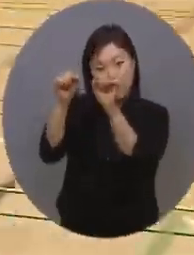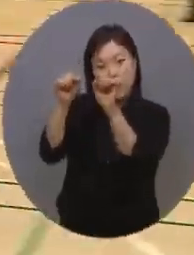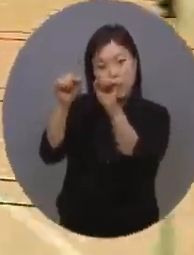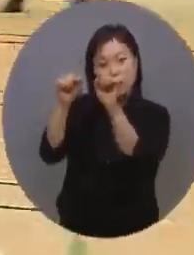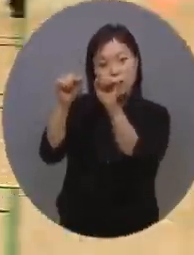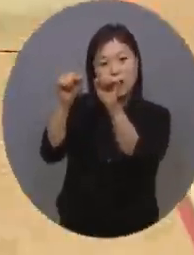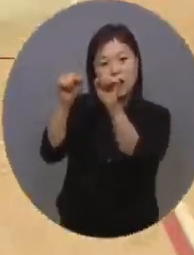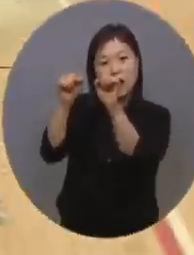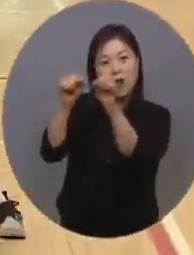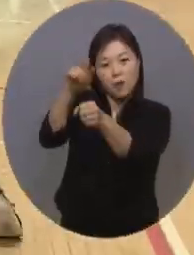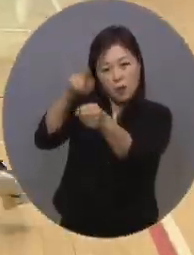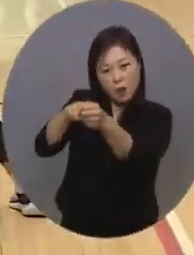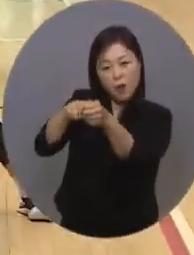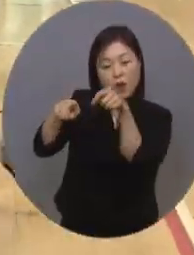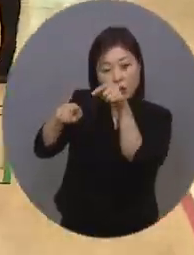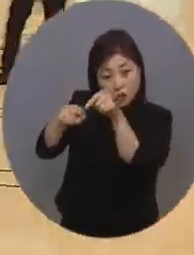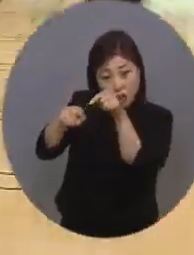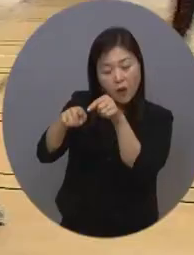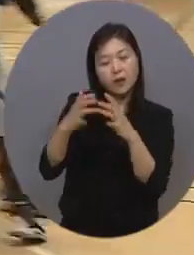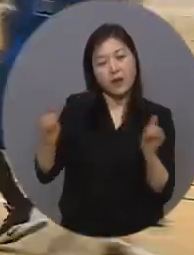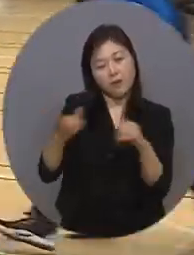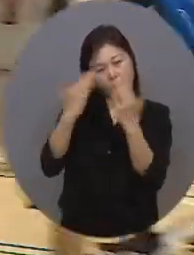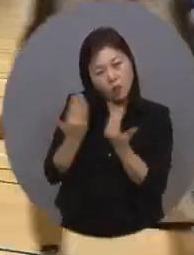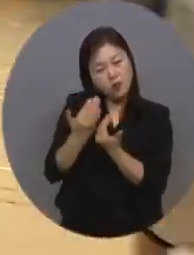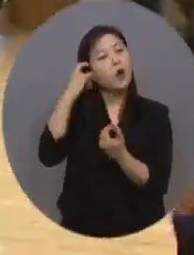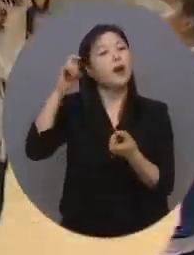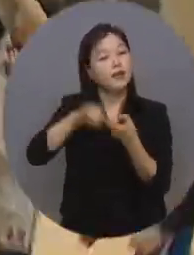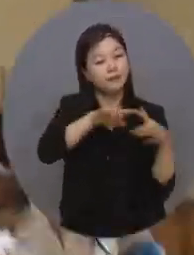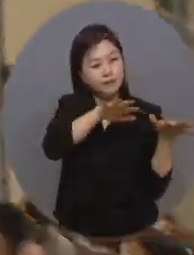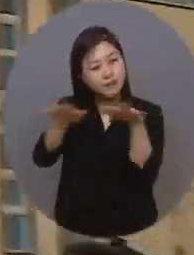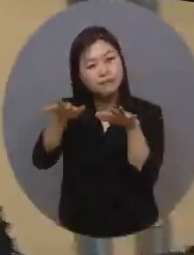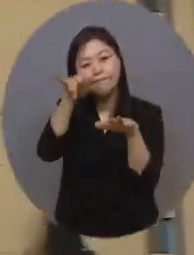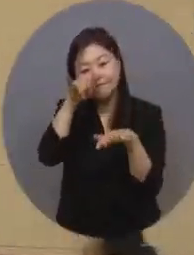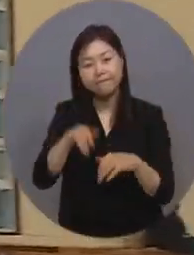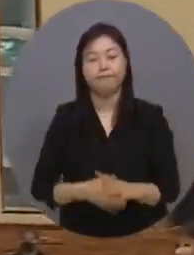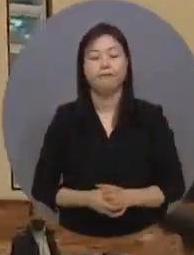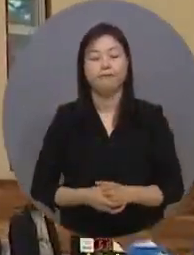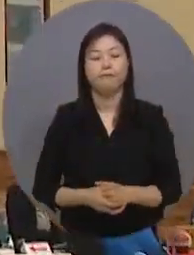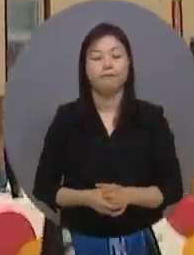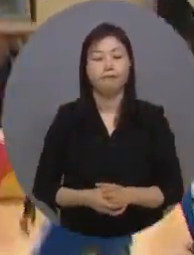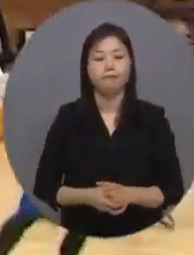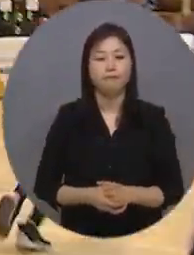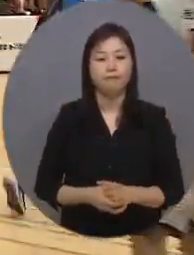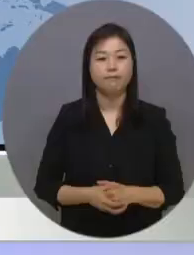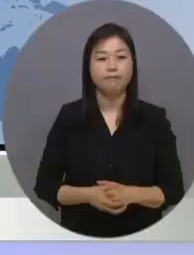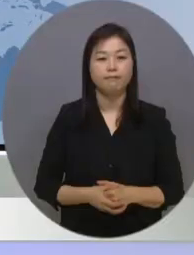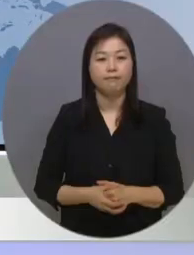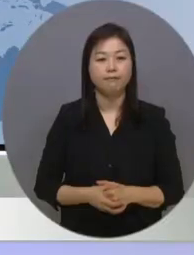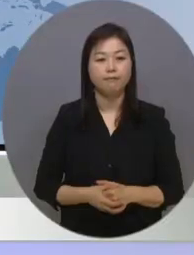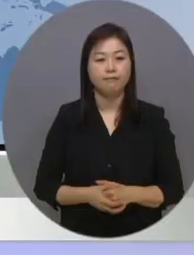행보에 모두의 관심이 주목되고 있습니다. 복지TV 뉴스 박순용입니다.